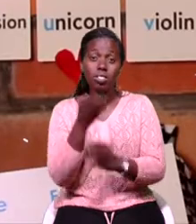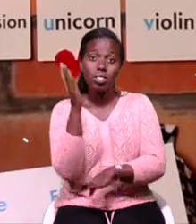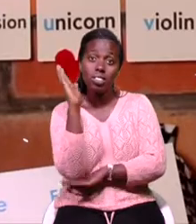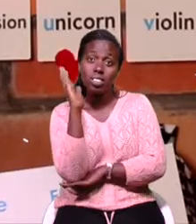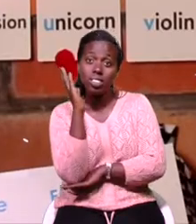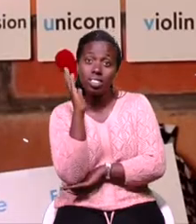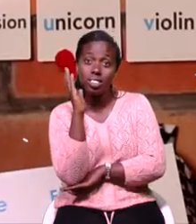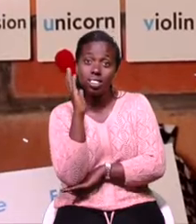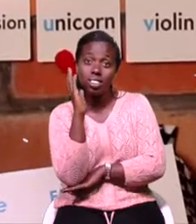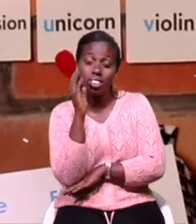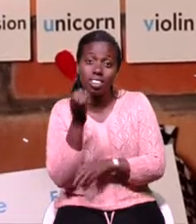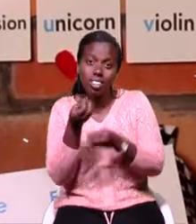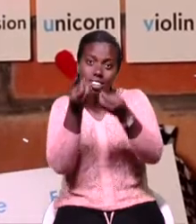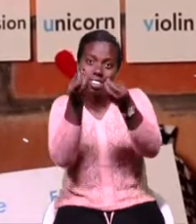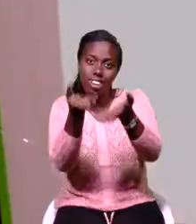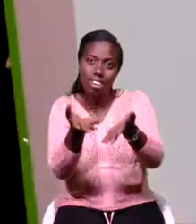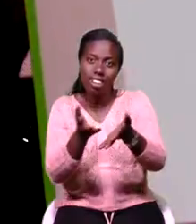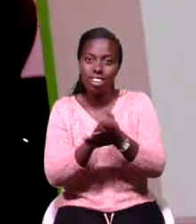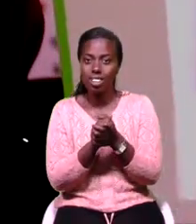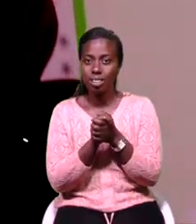Igiti Gitanga.